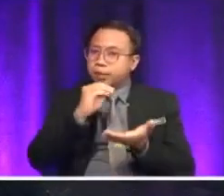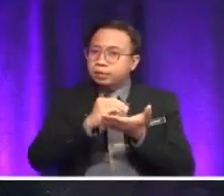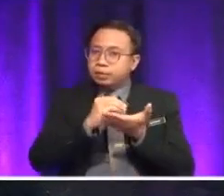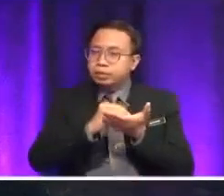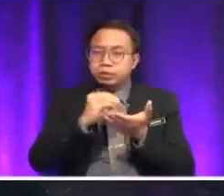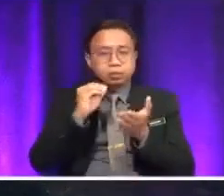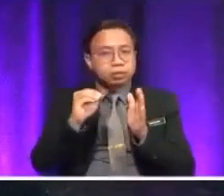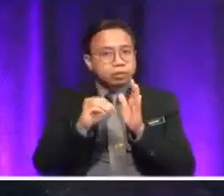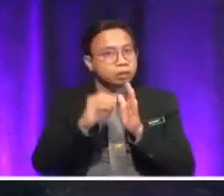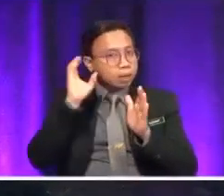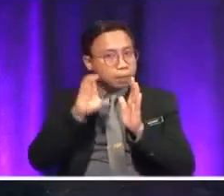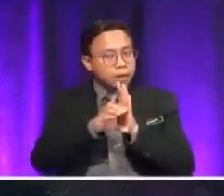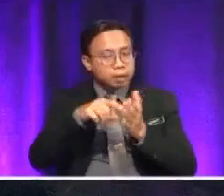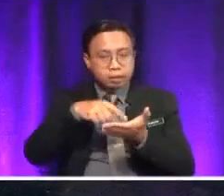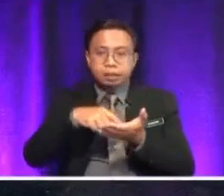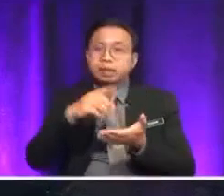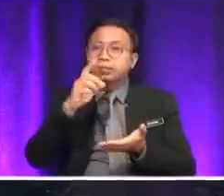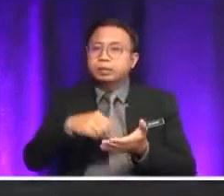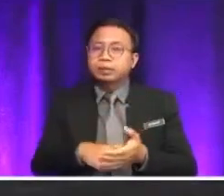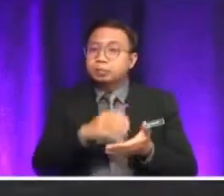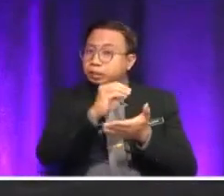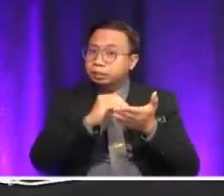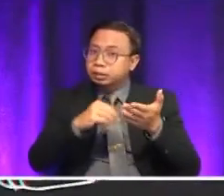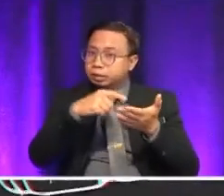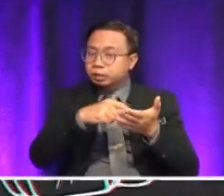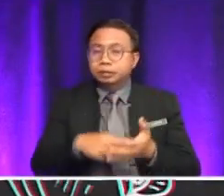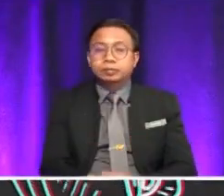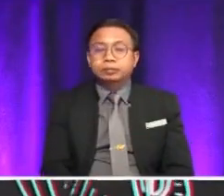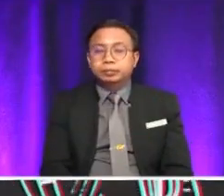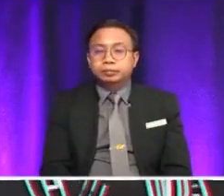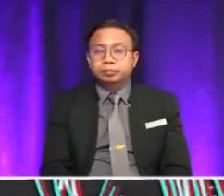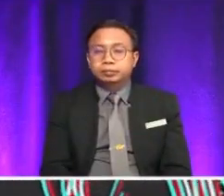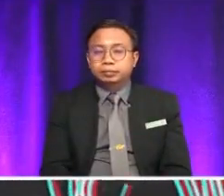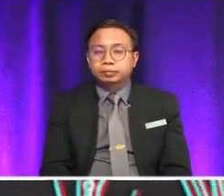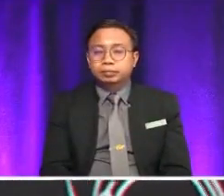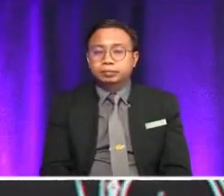gambar tersebut? Ha, siapa nak jawab? Angkat tangan. Angkat tangan.